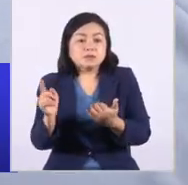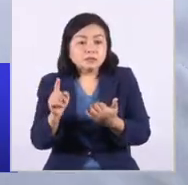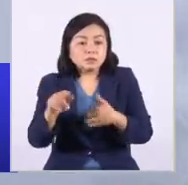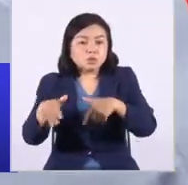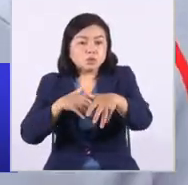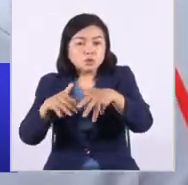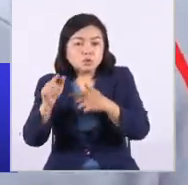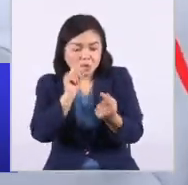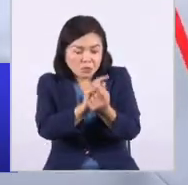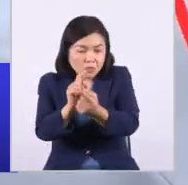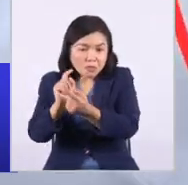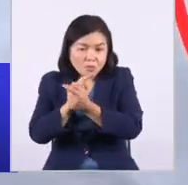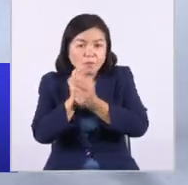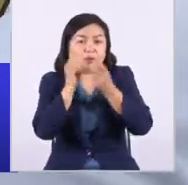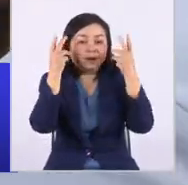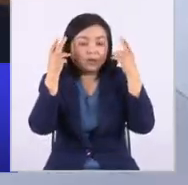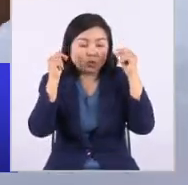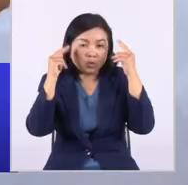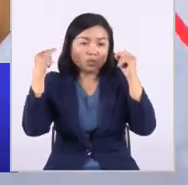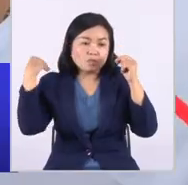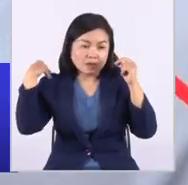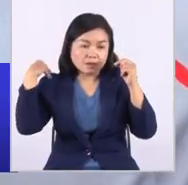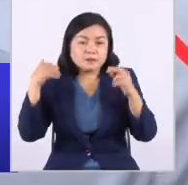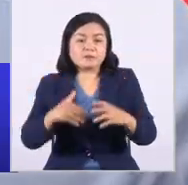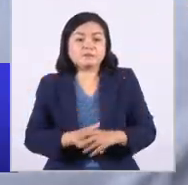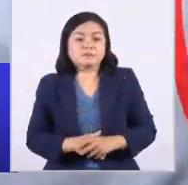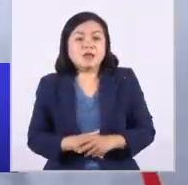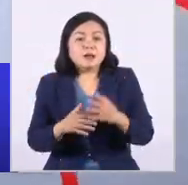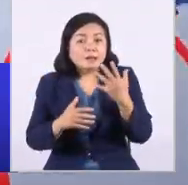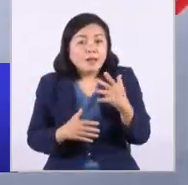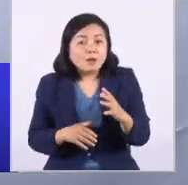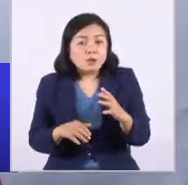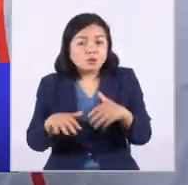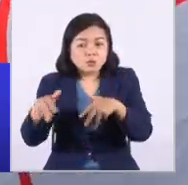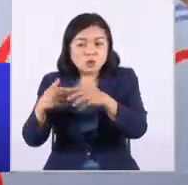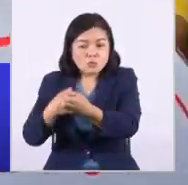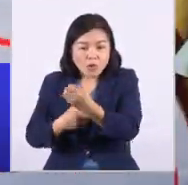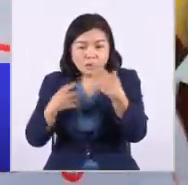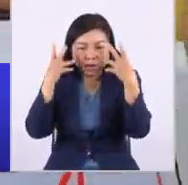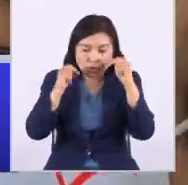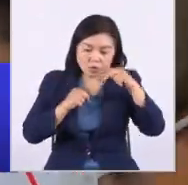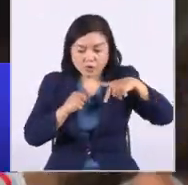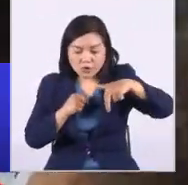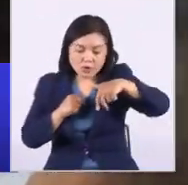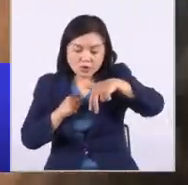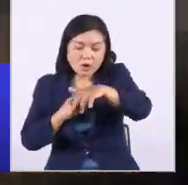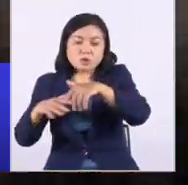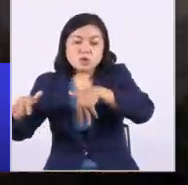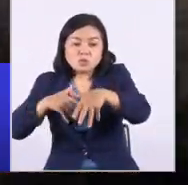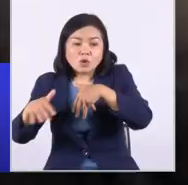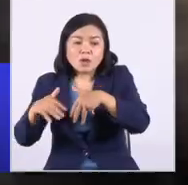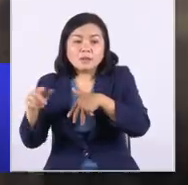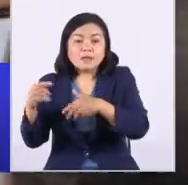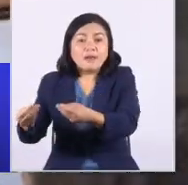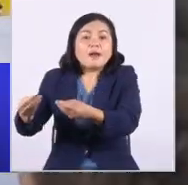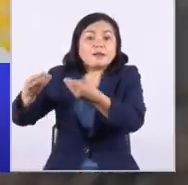าวบ้านมาต้อนรับกันอย่างอบอุ่นเลยนะครับแล้วก็เขาบอกว่านายกก็เดินไปนะครับเนี่ยมีชาวบ้านเนี่ยมอบ